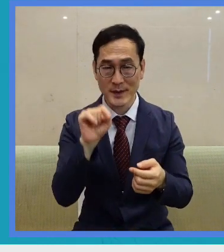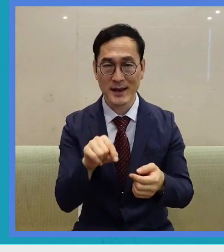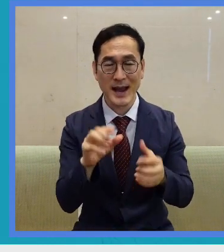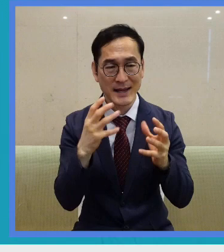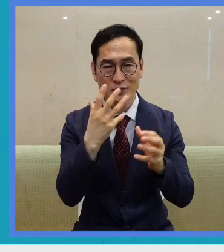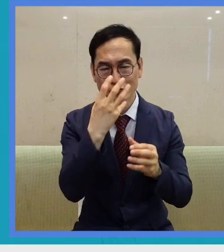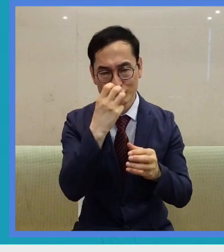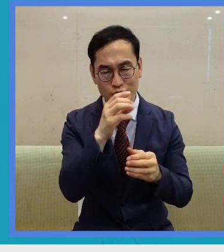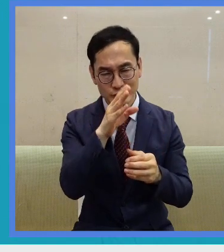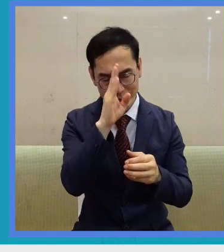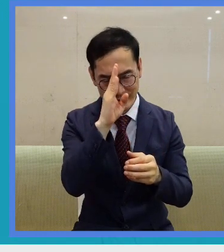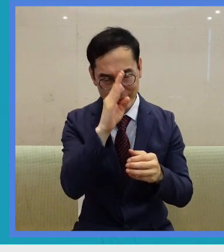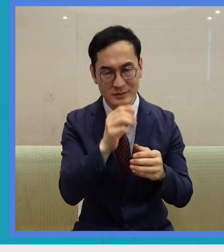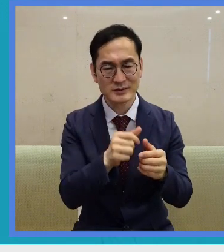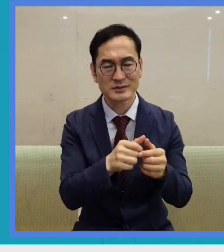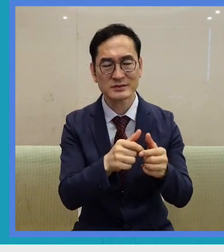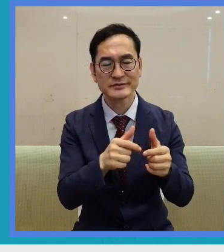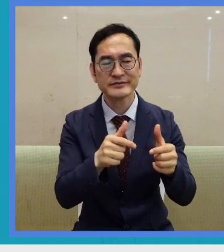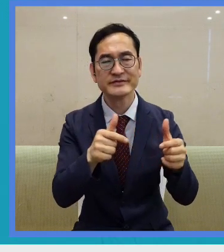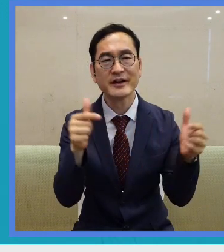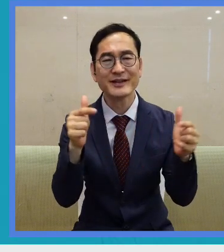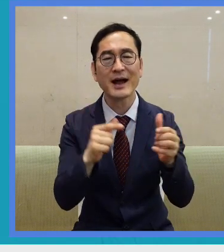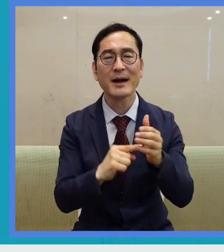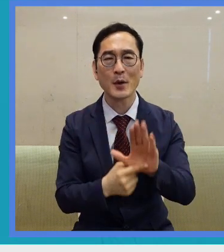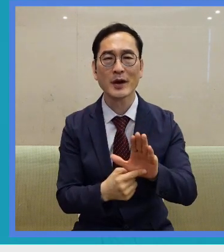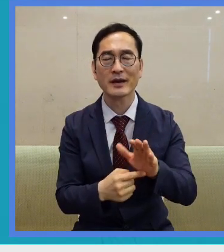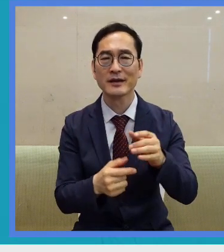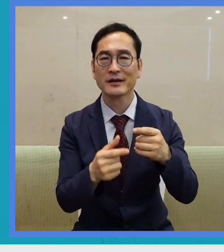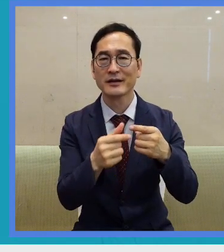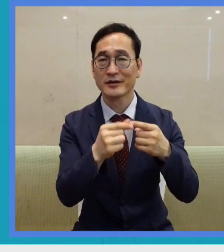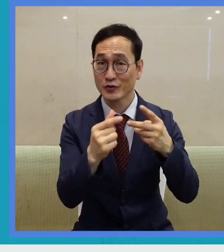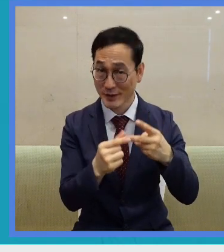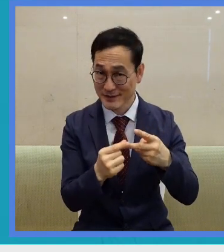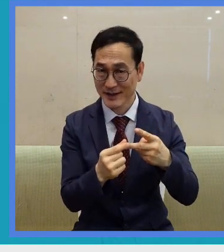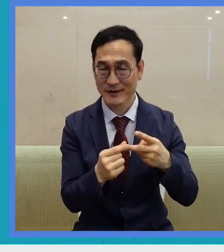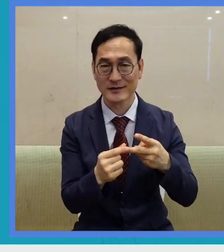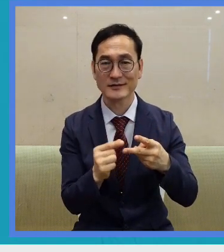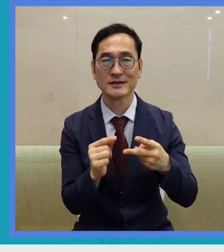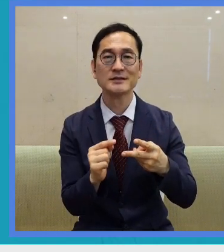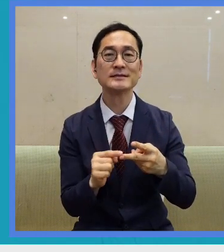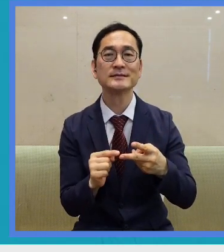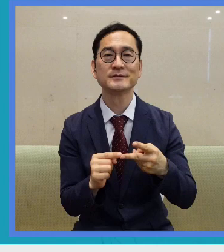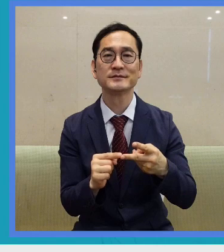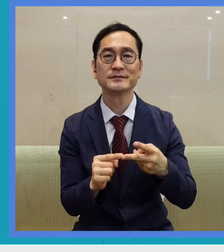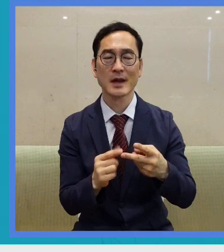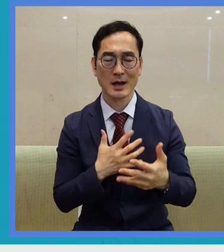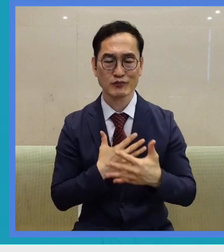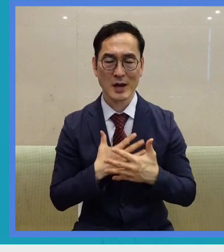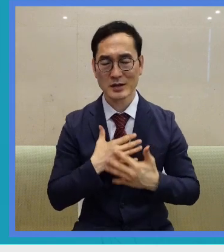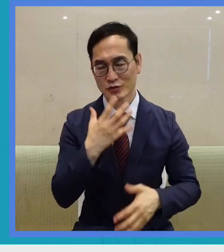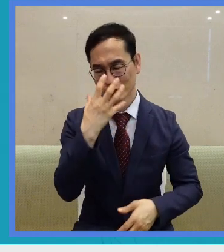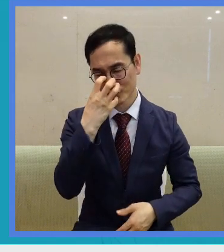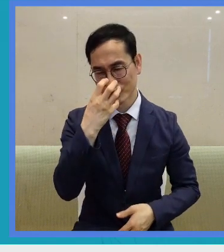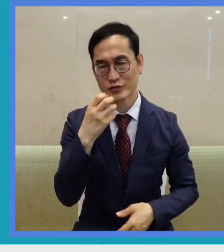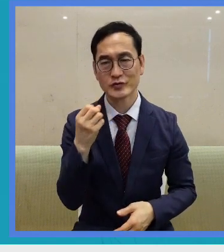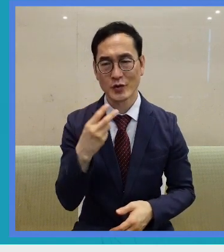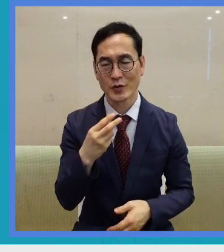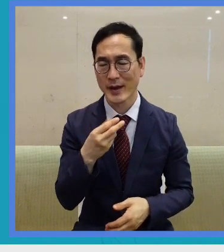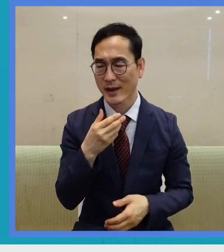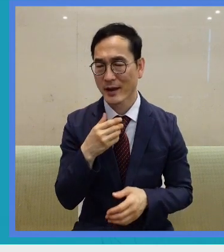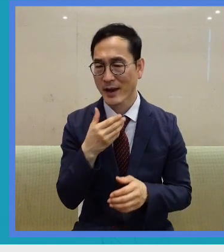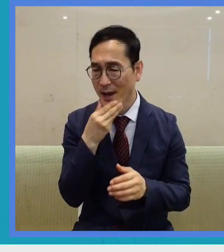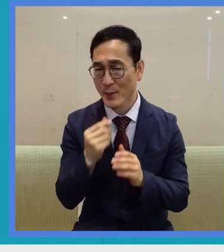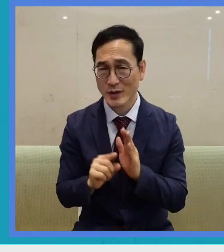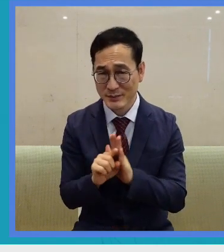정말 높아졌다라고 보고를 합니다. 그런데 그 다음 논문에서는요. 불안, 우울, 웰빙 지표에 변화